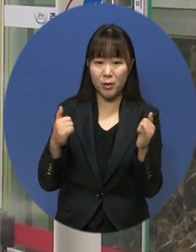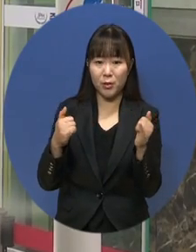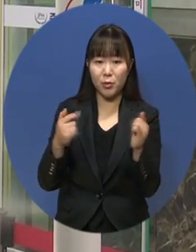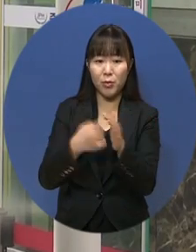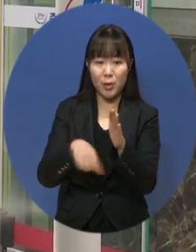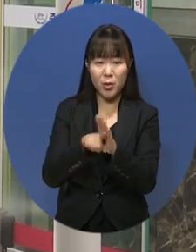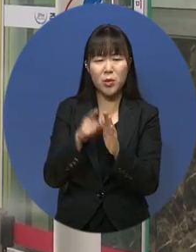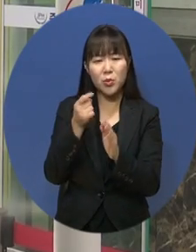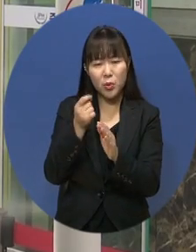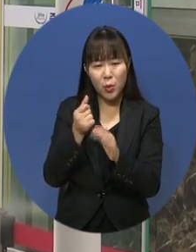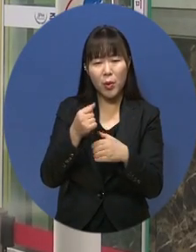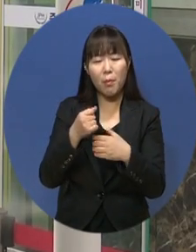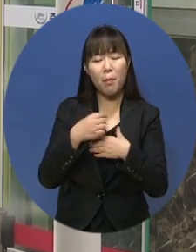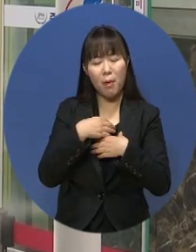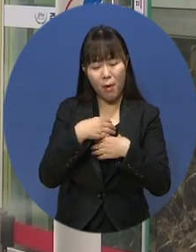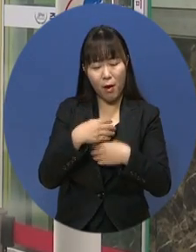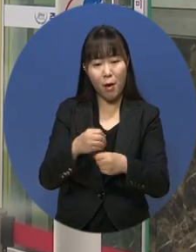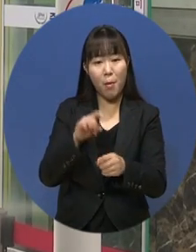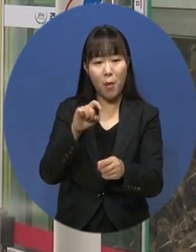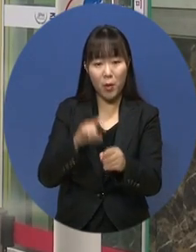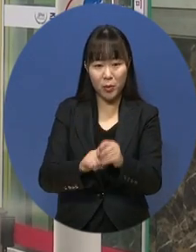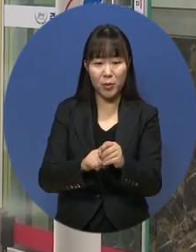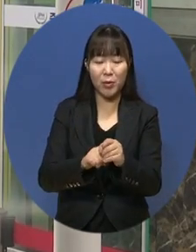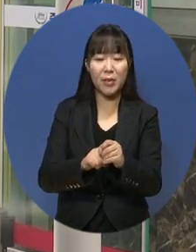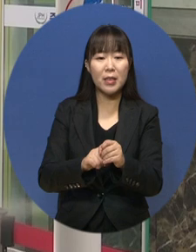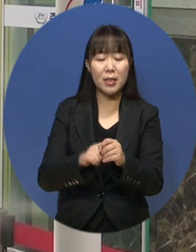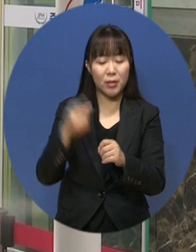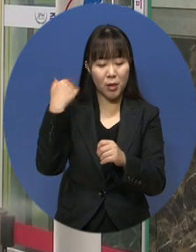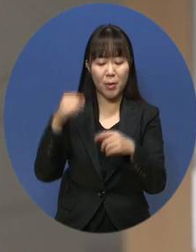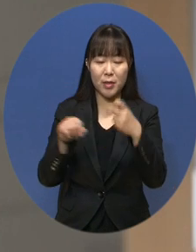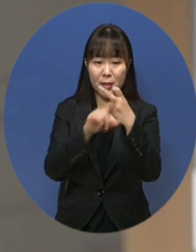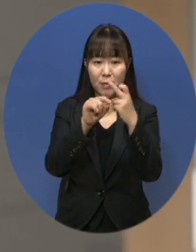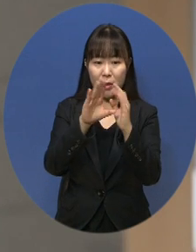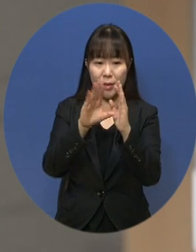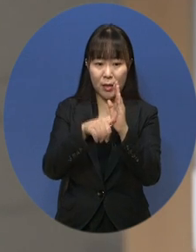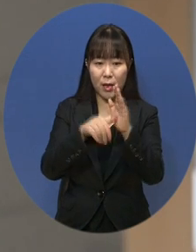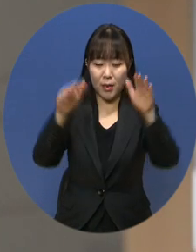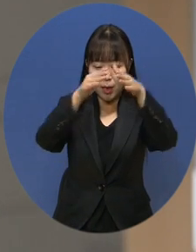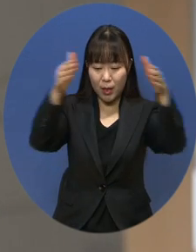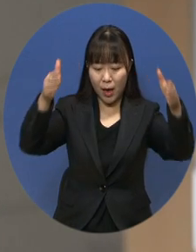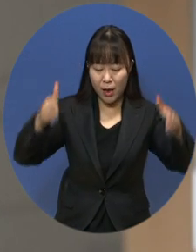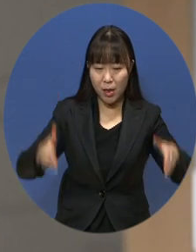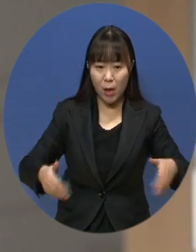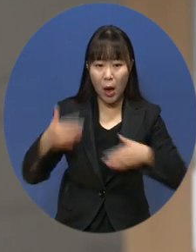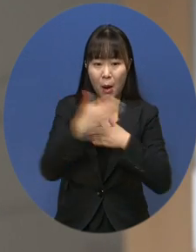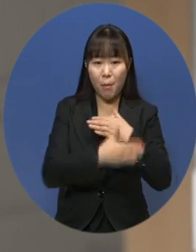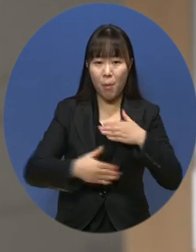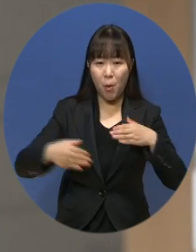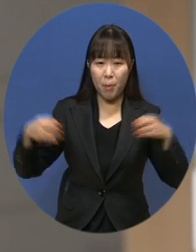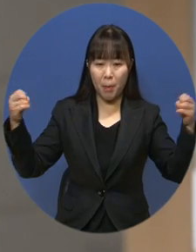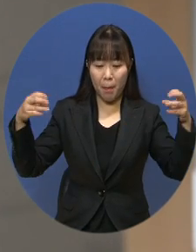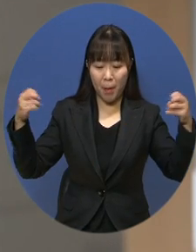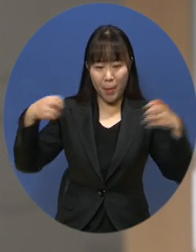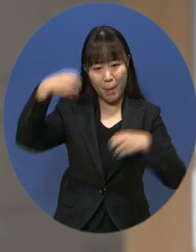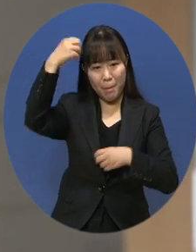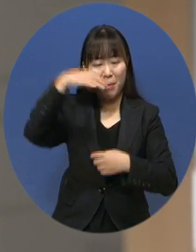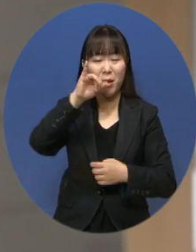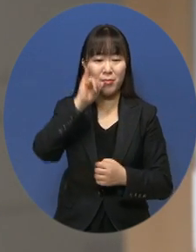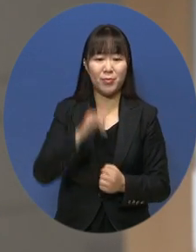사람들에게 조금이라도 마음 놓고 다닐 수 있도록 지난달 게이트 전신소독기를 설치했습니다.